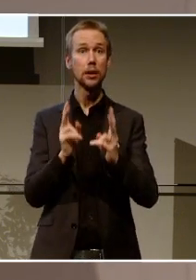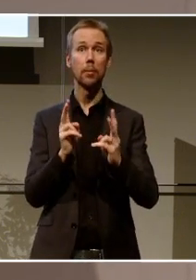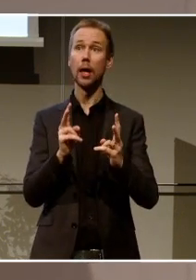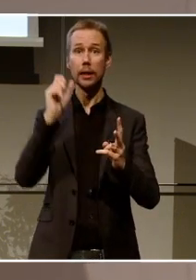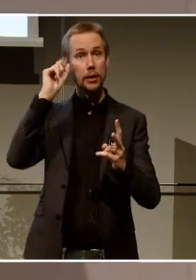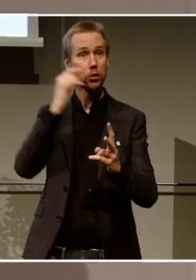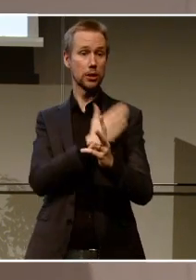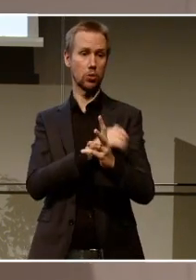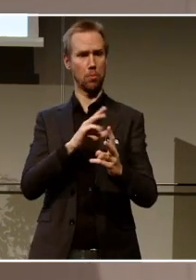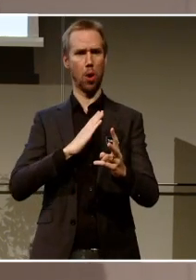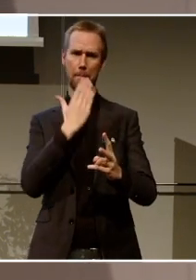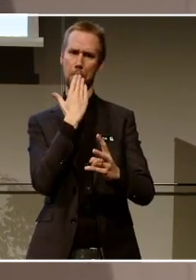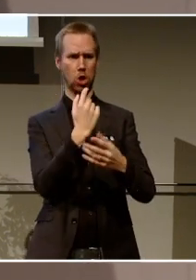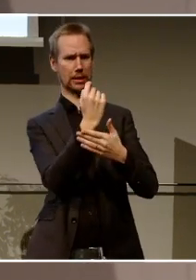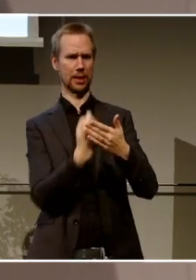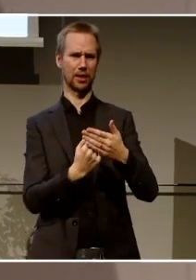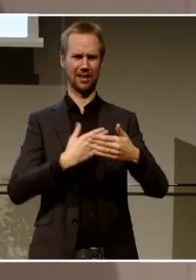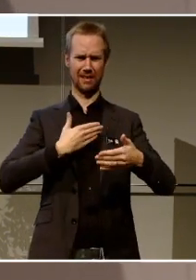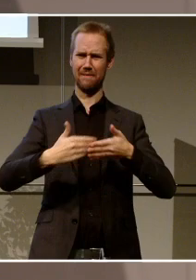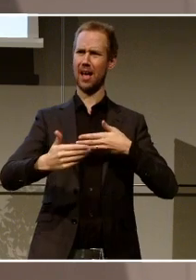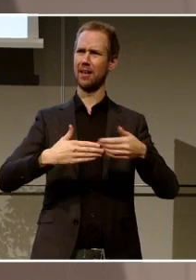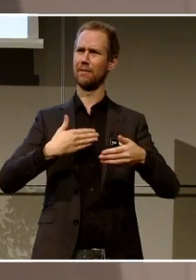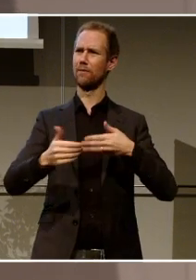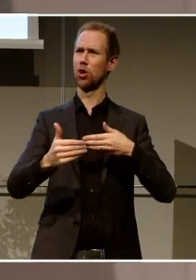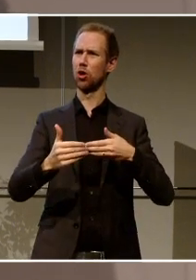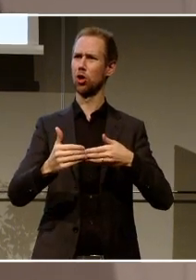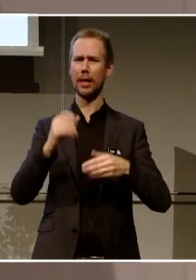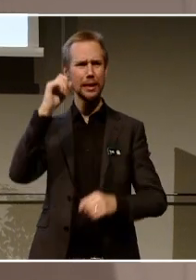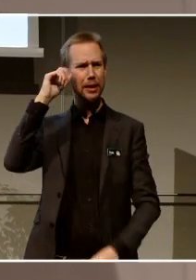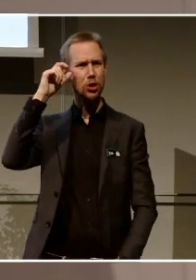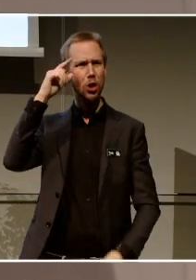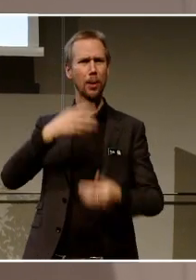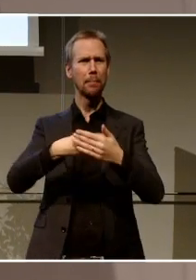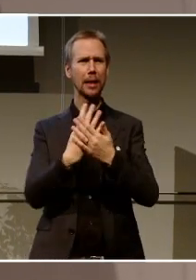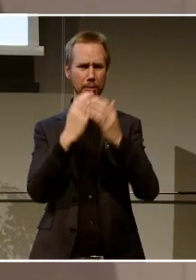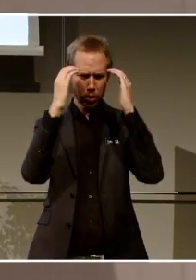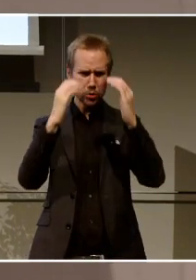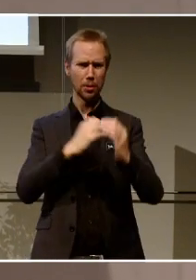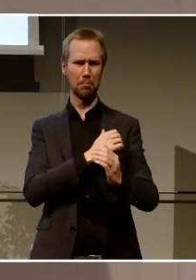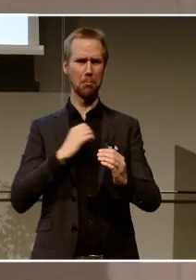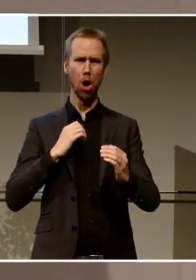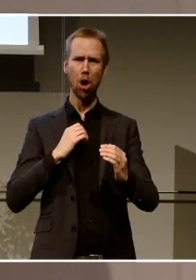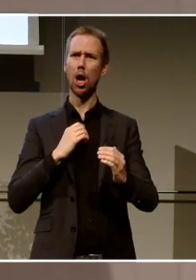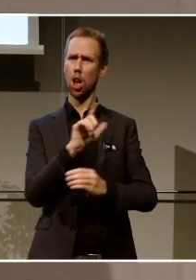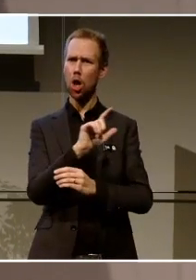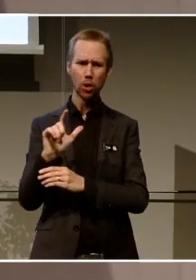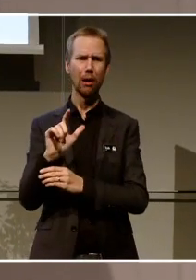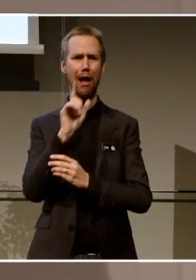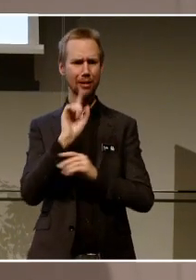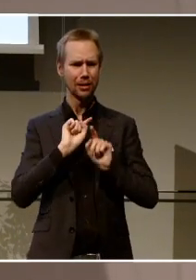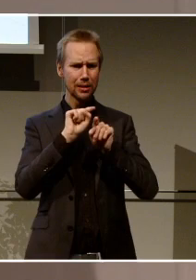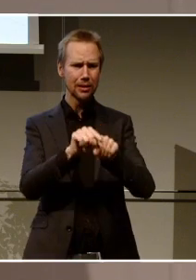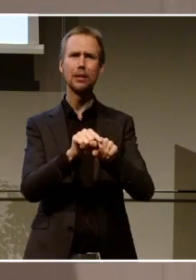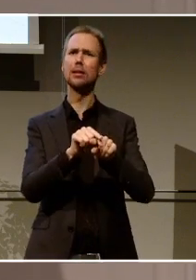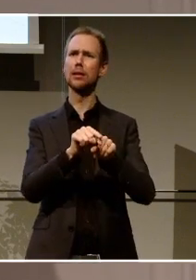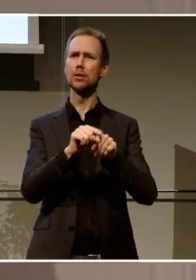design. Varför skulle den här digitala mediebussen bara åka ut på lördagar till bara de mest socialt utsatta områdena? Är det